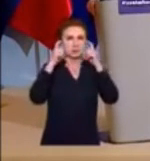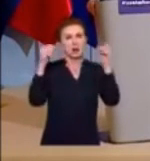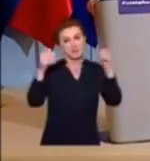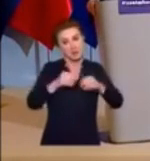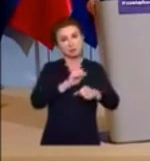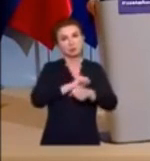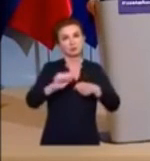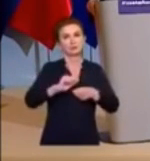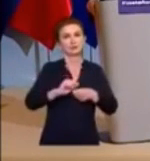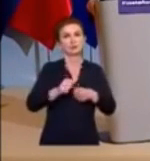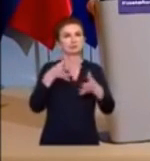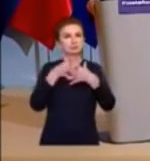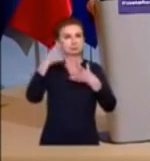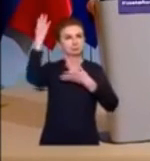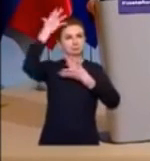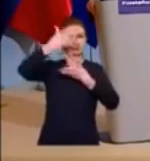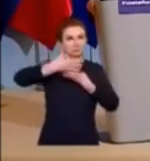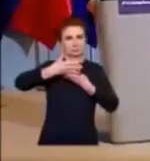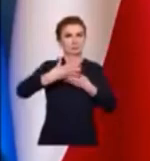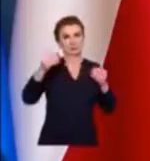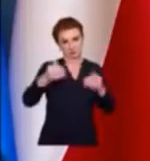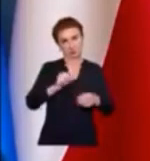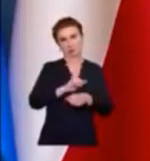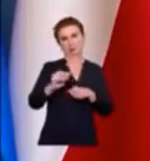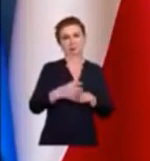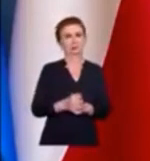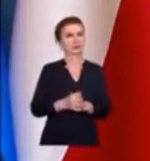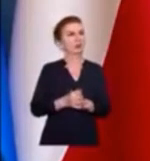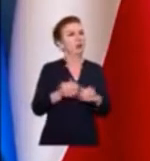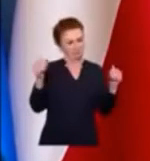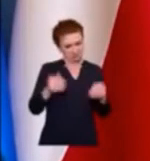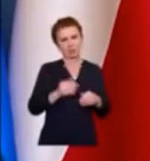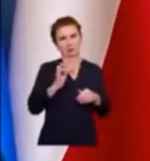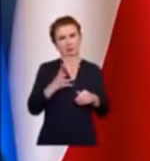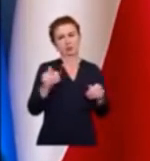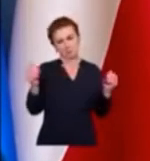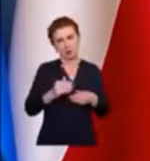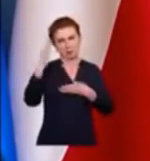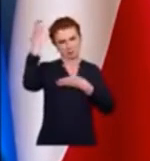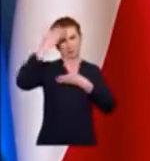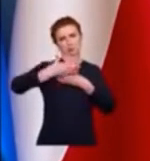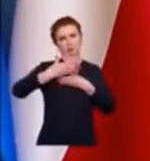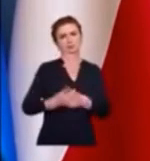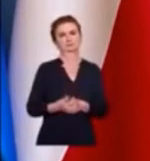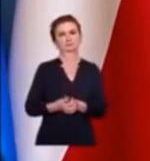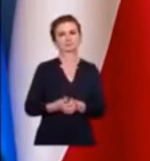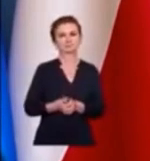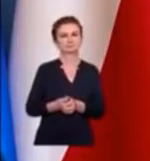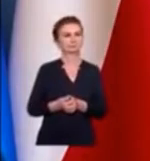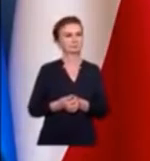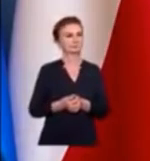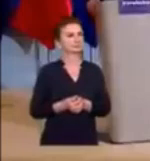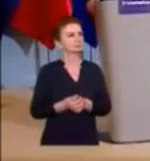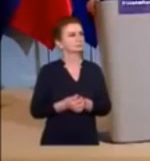W rozporządzeniu jest mowa o maseczkach, odzieży lub kaskach ochronnych. Oczywiście, że tak. Mogą to być przyłbice. Dziękuję bardzo.